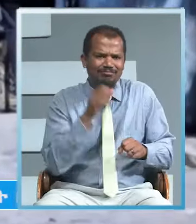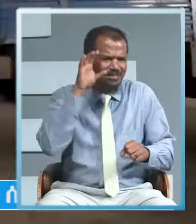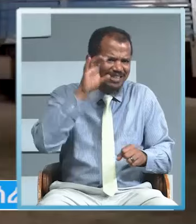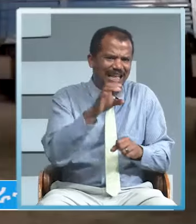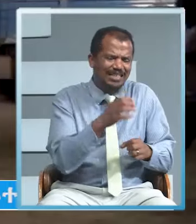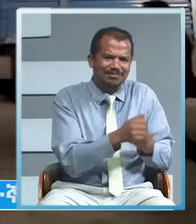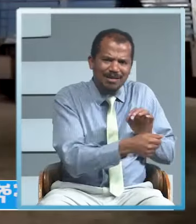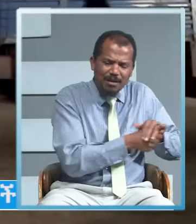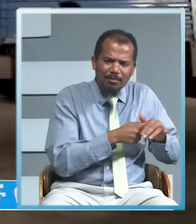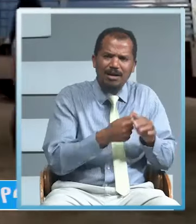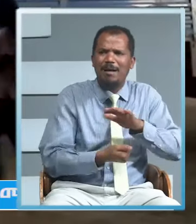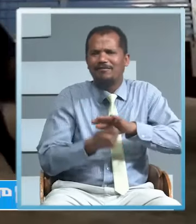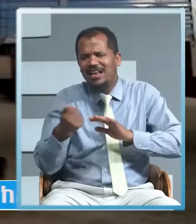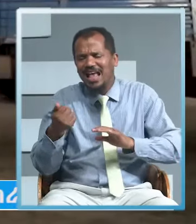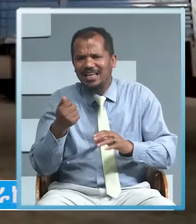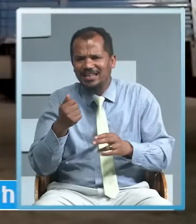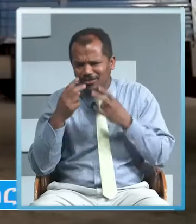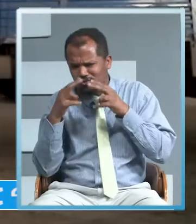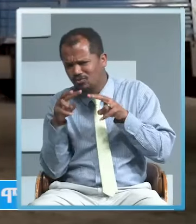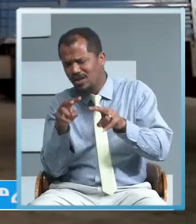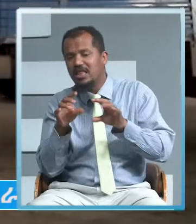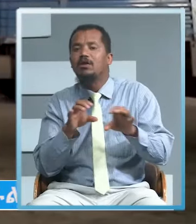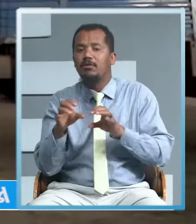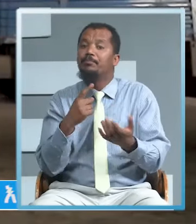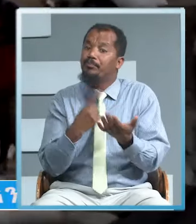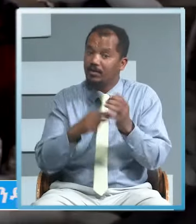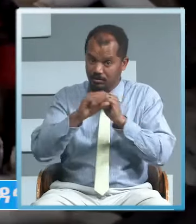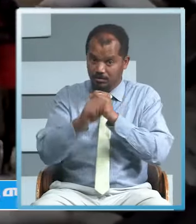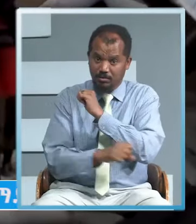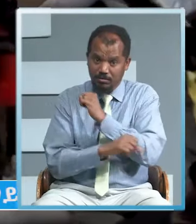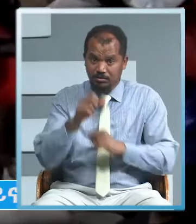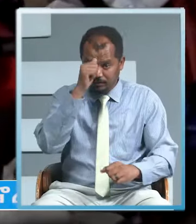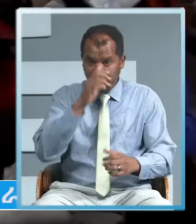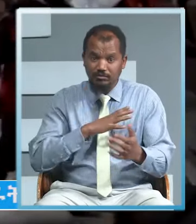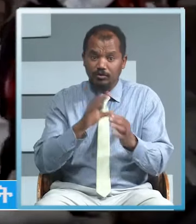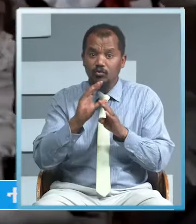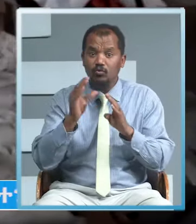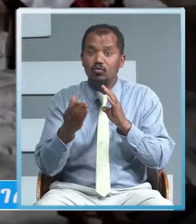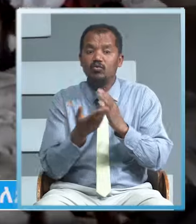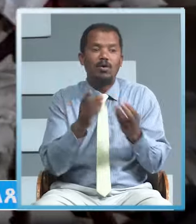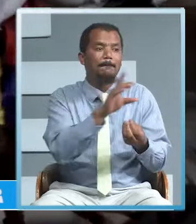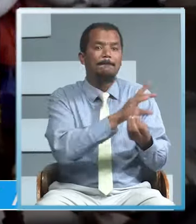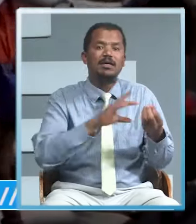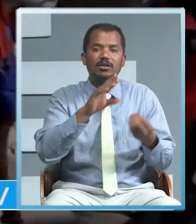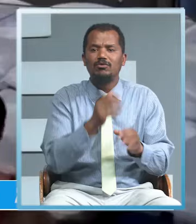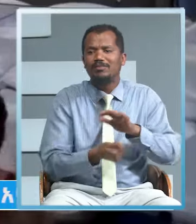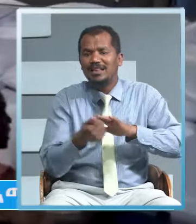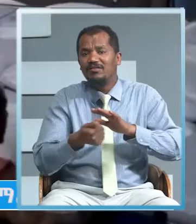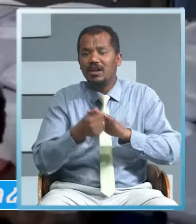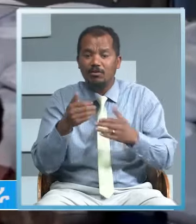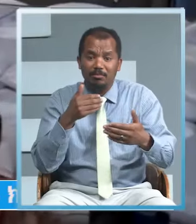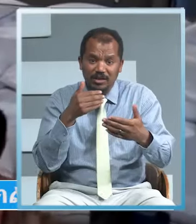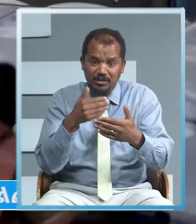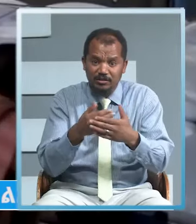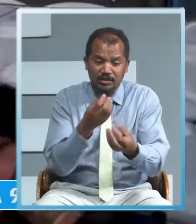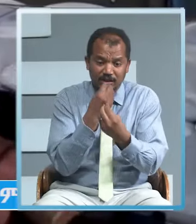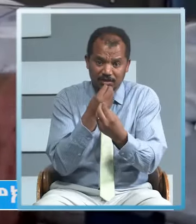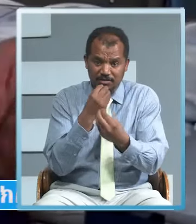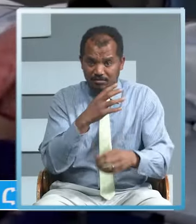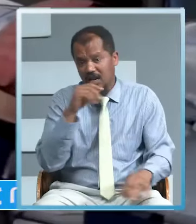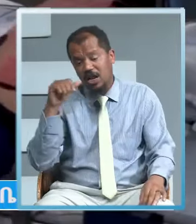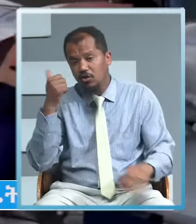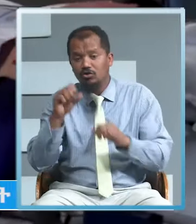በግዳጅ ማፈናቀል ላይ ትኩረቱን ያደረገ መሆኑ ተገልጿል። በዚህም መሰረት ከሰብአዊ ሁኔታ አንጻር በክልሉ ለተፈናቃዮች የሚደርሰው